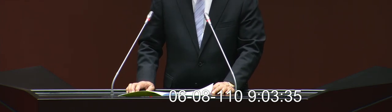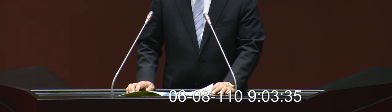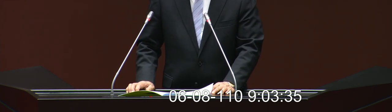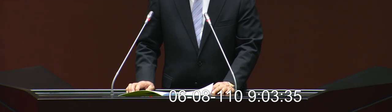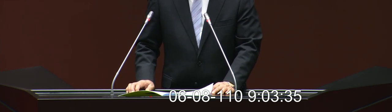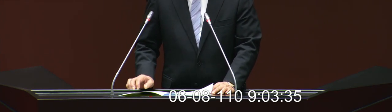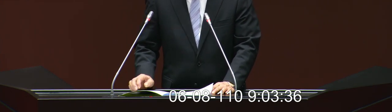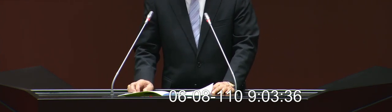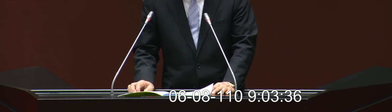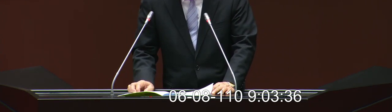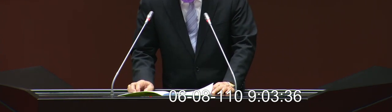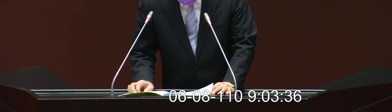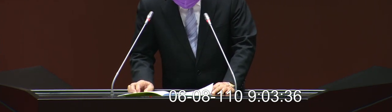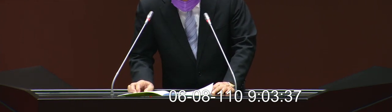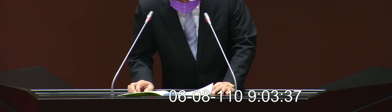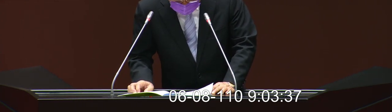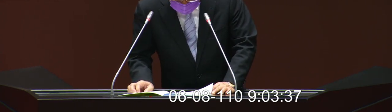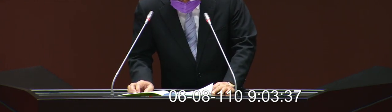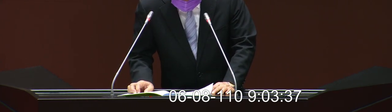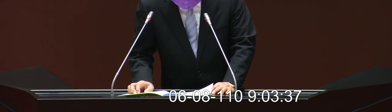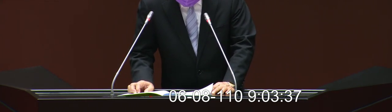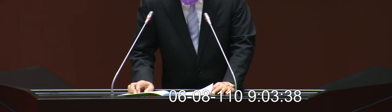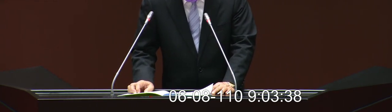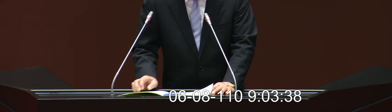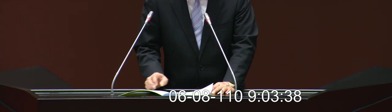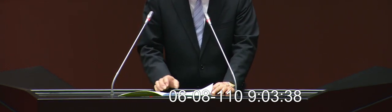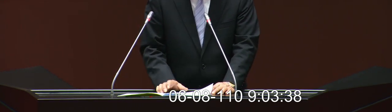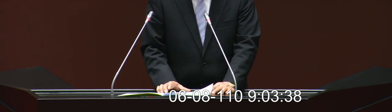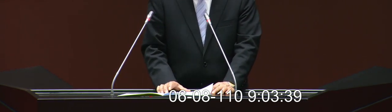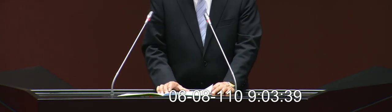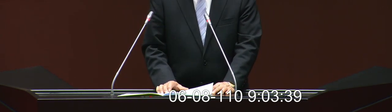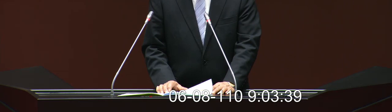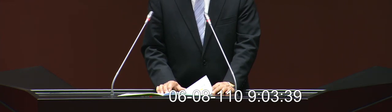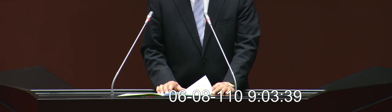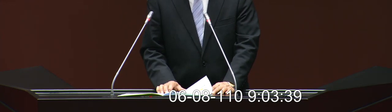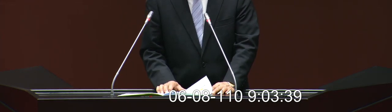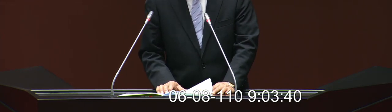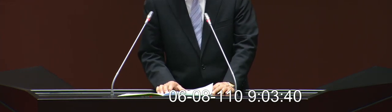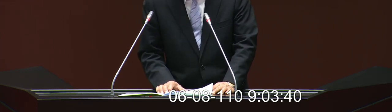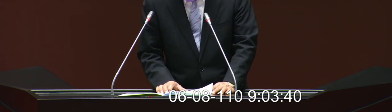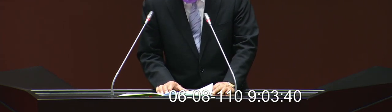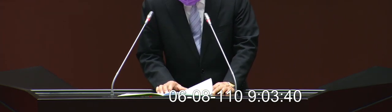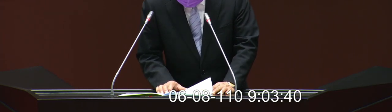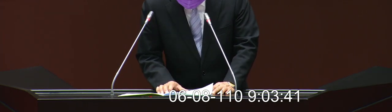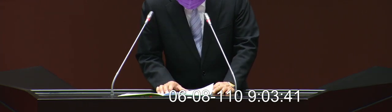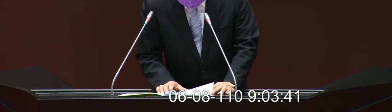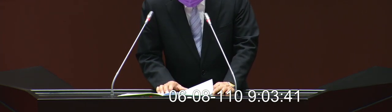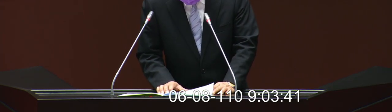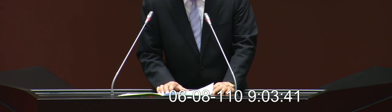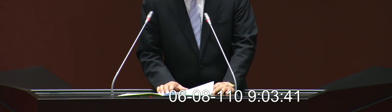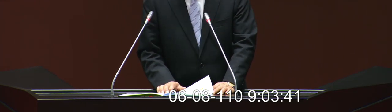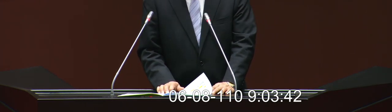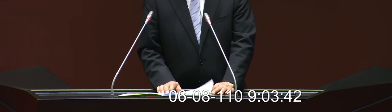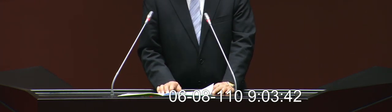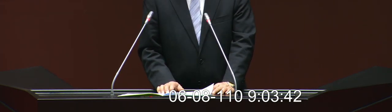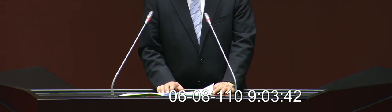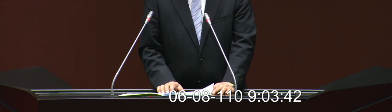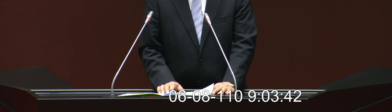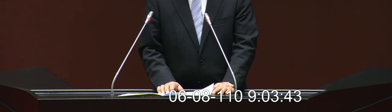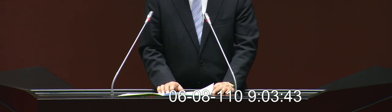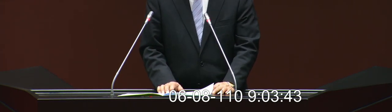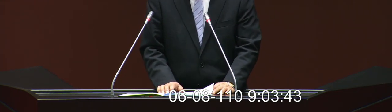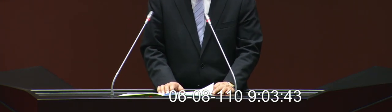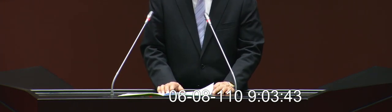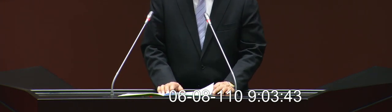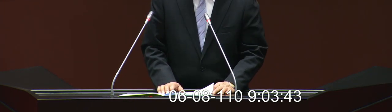等，我们就立刻汇入各该民众的账户，已经在